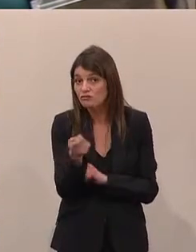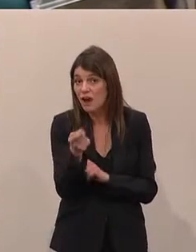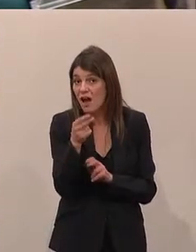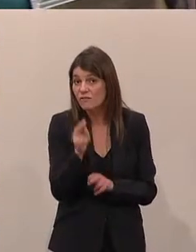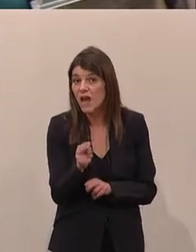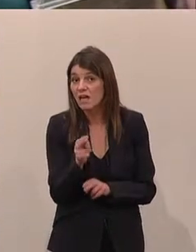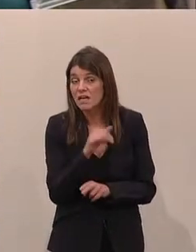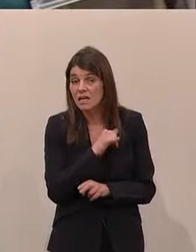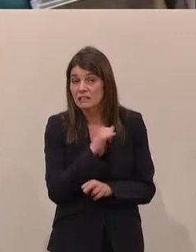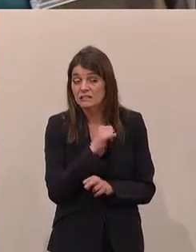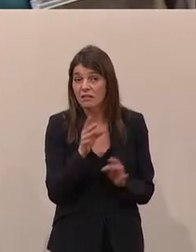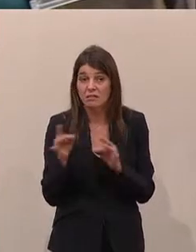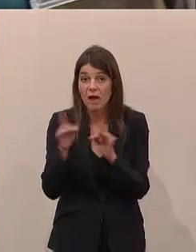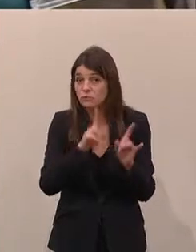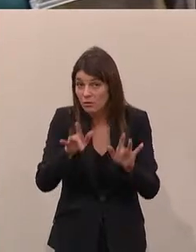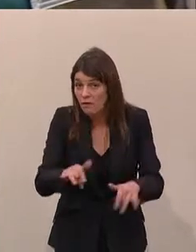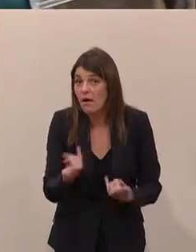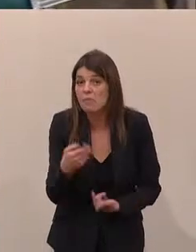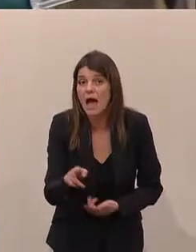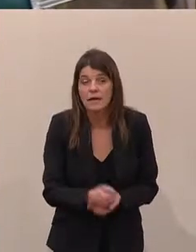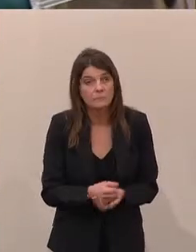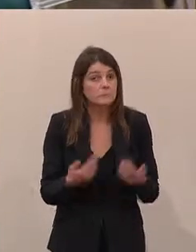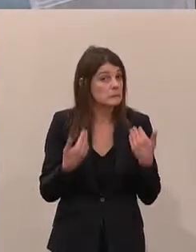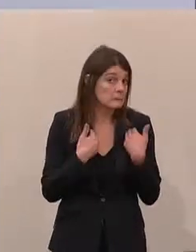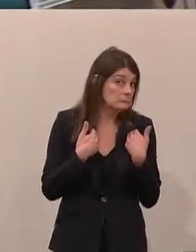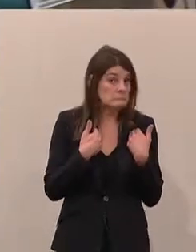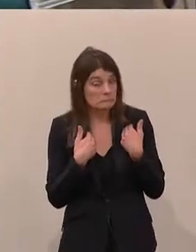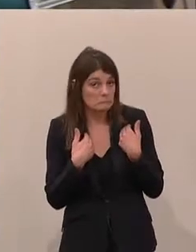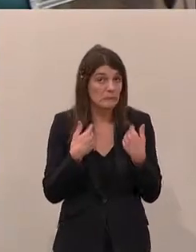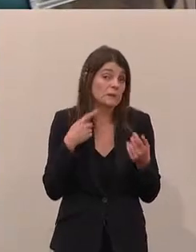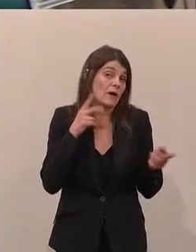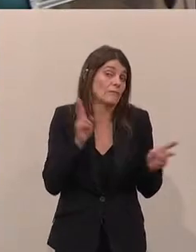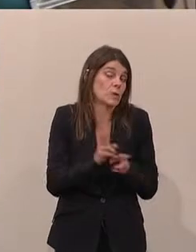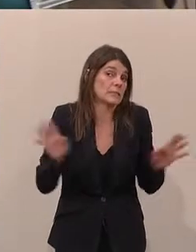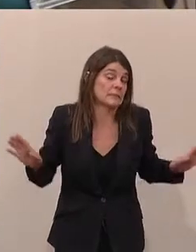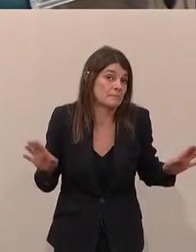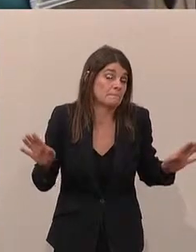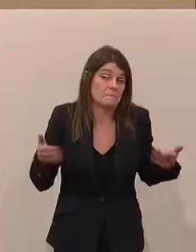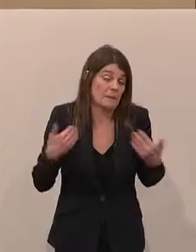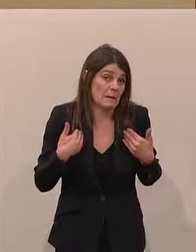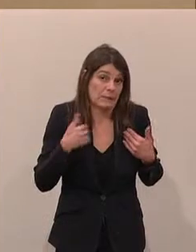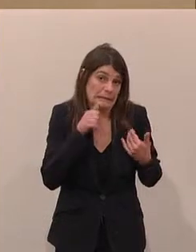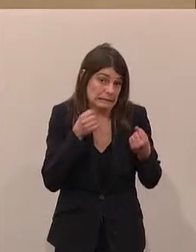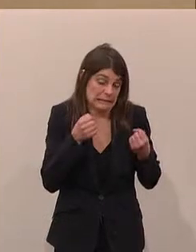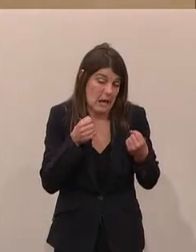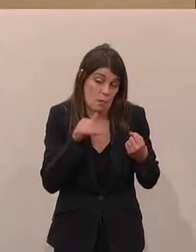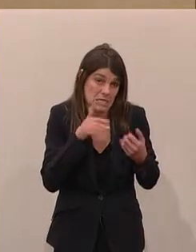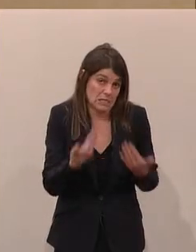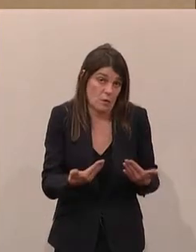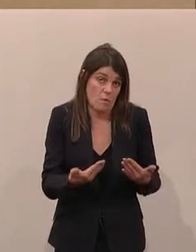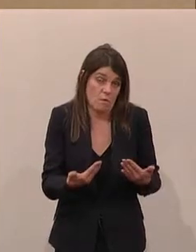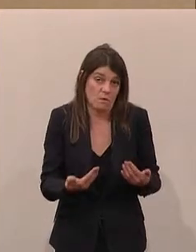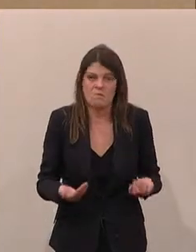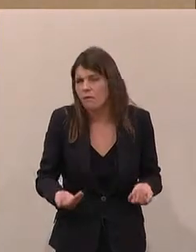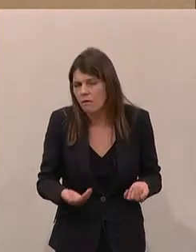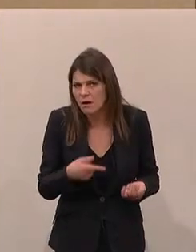strafrechtlich relevanter Tatbestand vorliegt. Ich schließe das, um das ganz vorsichtig zu formulieren, derzeit nicht aus. Was ist mit